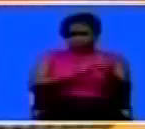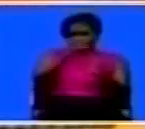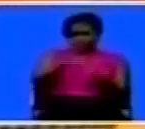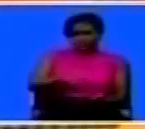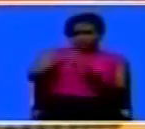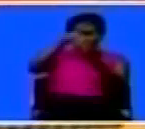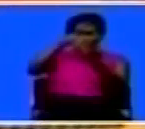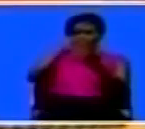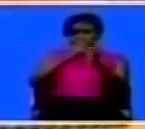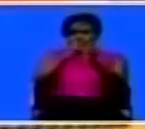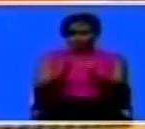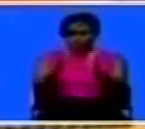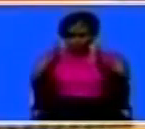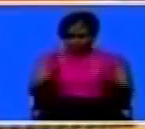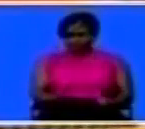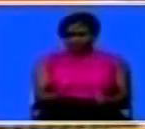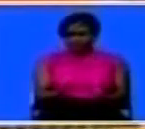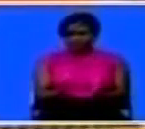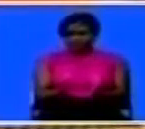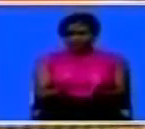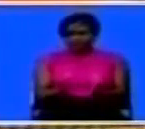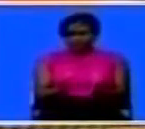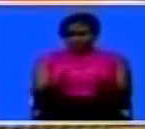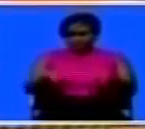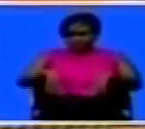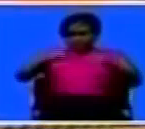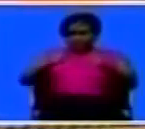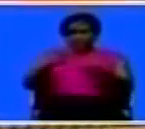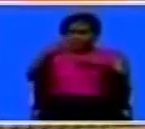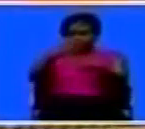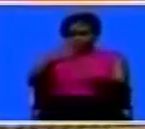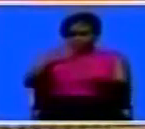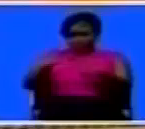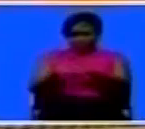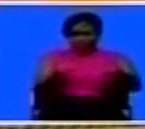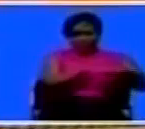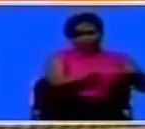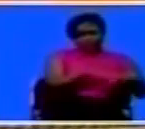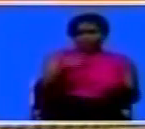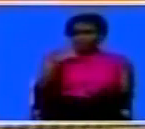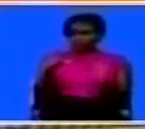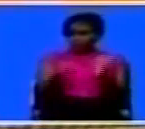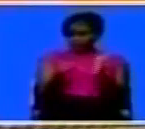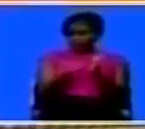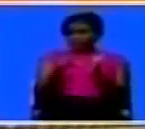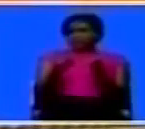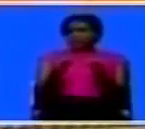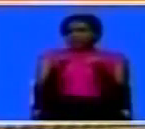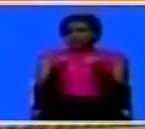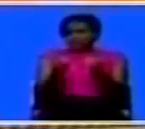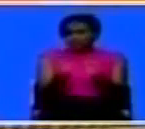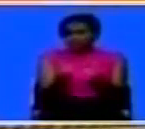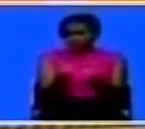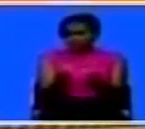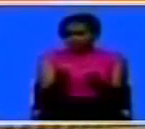na mwanahabari wetu Francis Mtalaki, kaimu mkurugenzi wa kampuni ya Kenya Pipeline, anasema tatizo hilo litatatuliwa